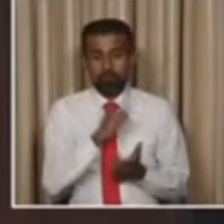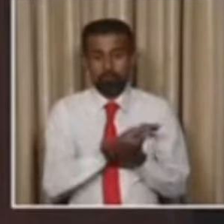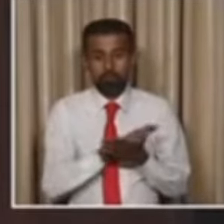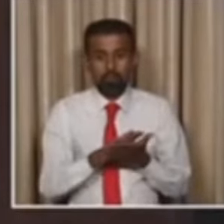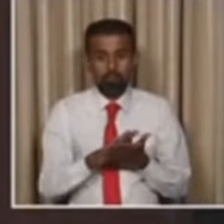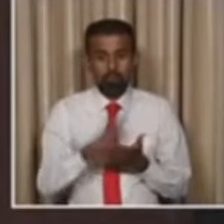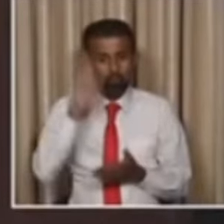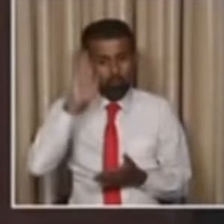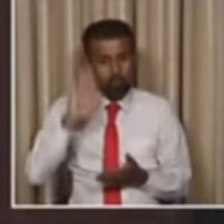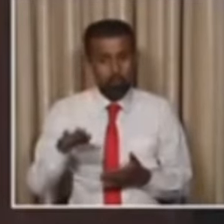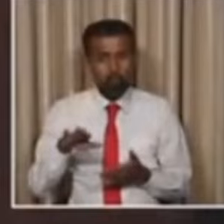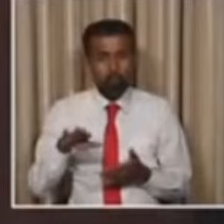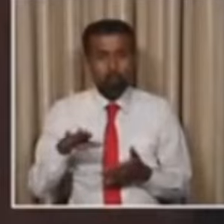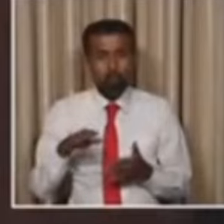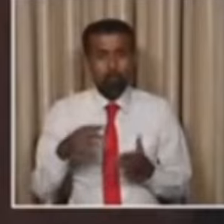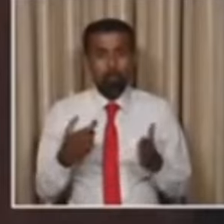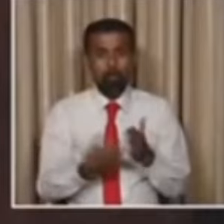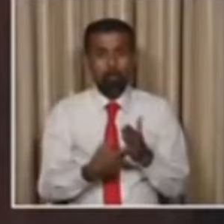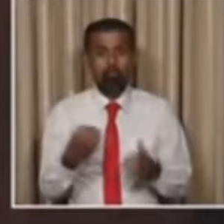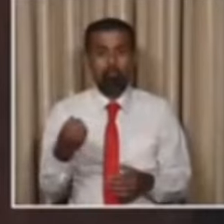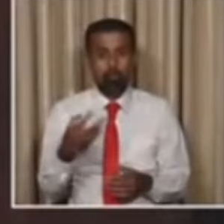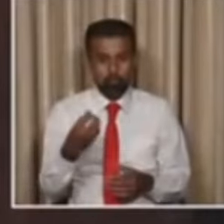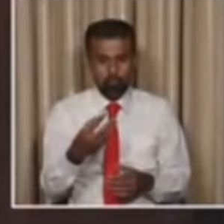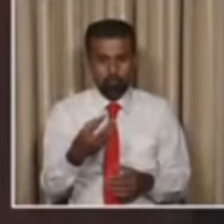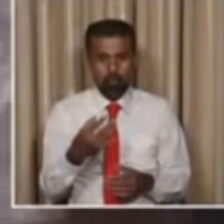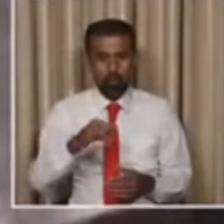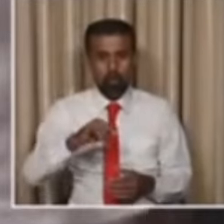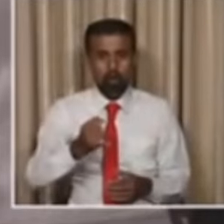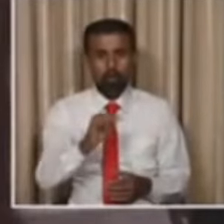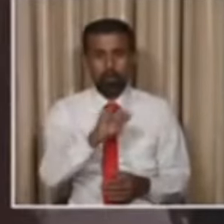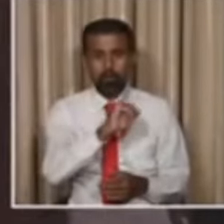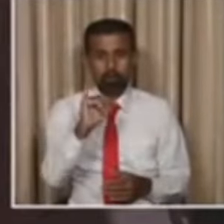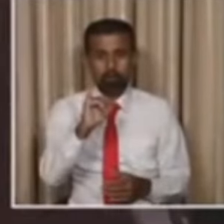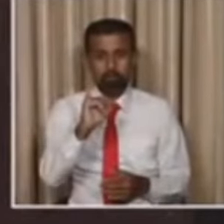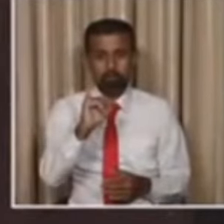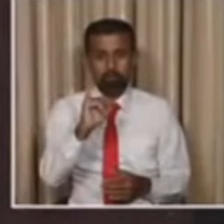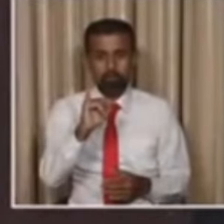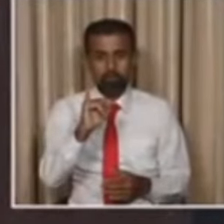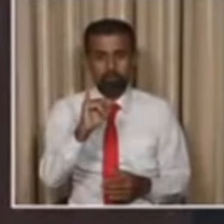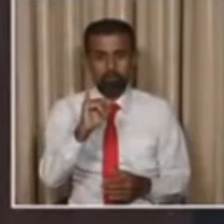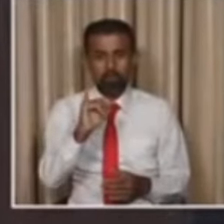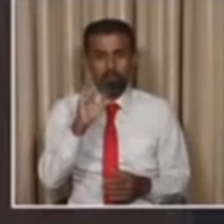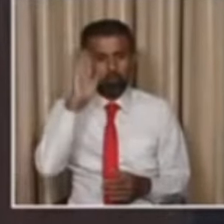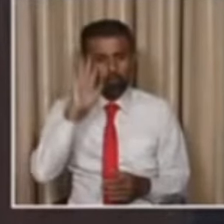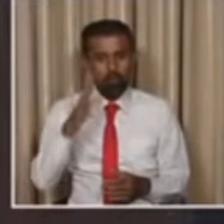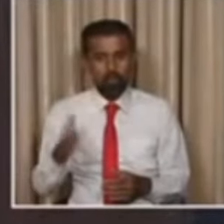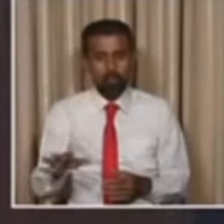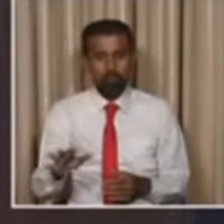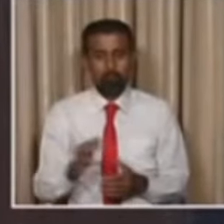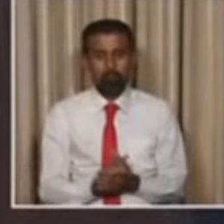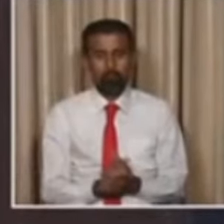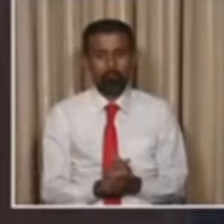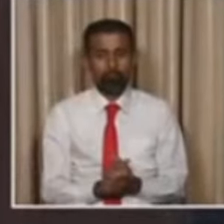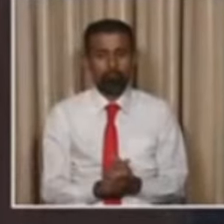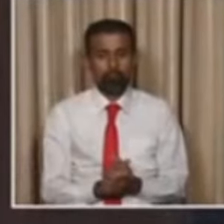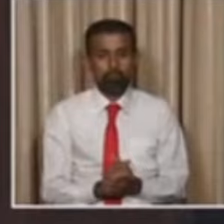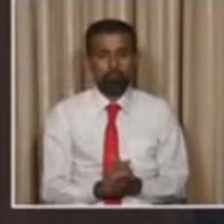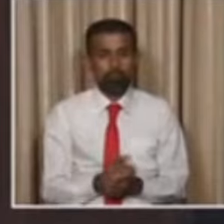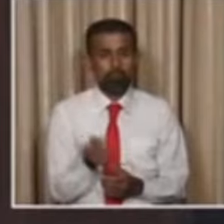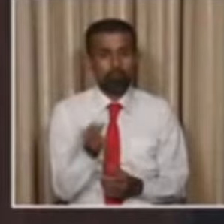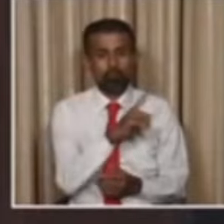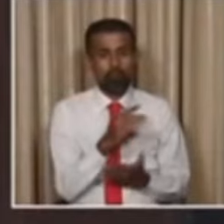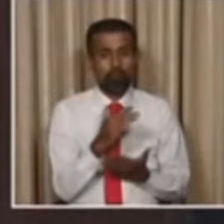වෙච්ච රූම් කාමර අංකය ගැන 616 රූම් එකේ තමයි එතුමා නතර වෙලා ඉඳලා තියෙන්නේ. එතකොට අනිත්